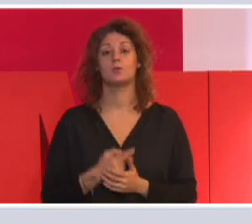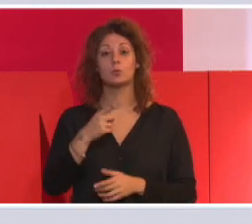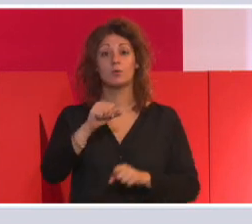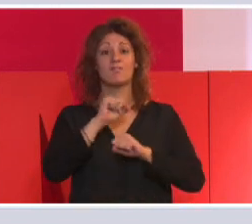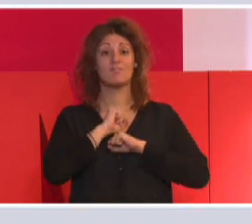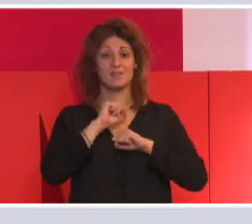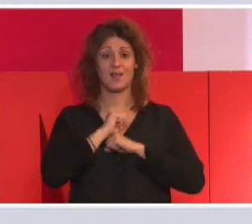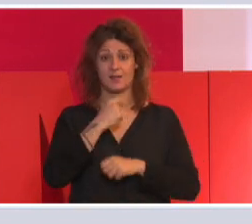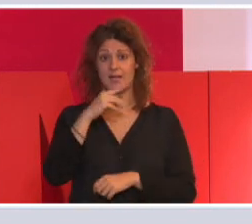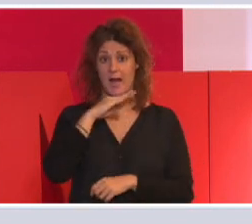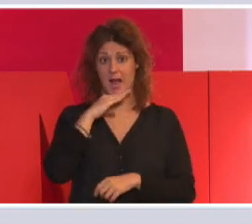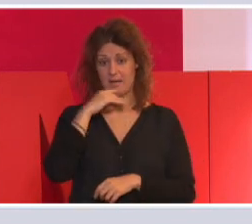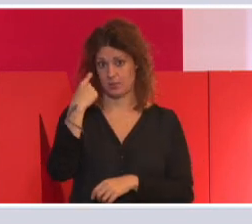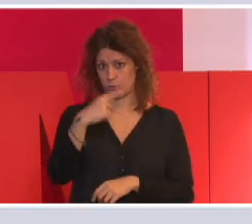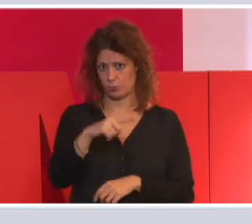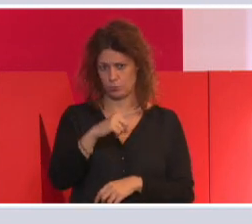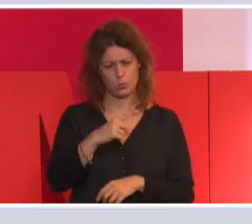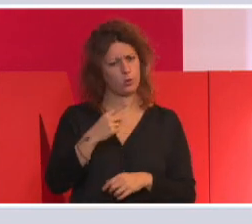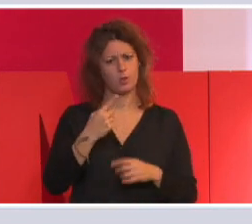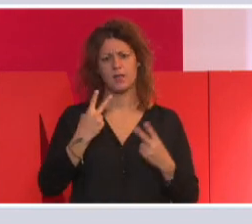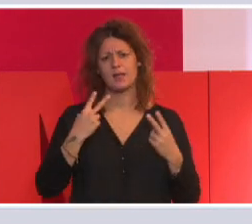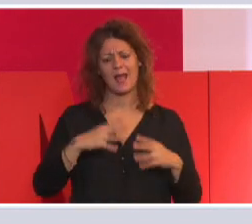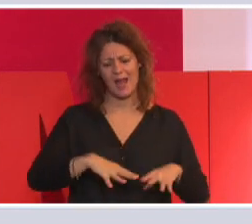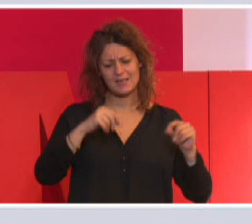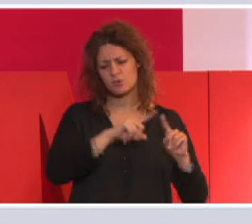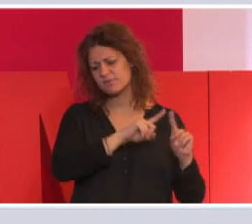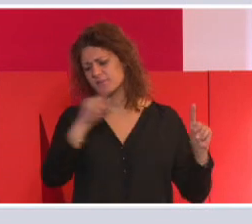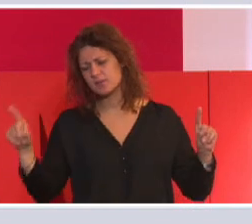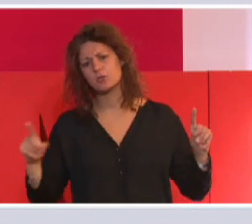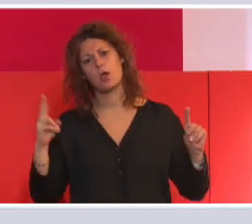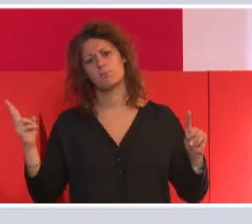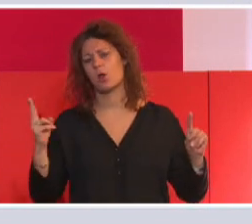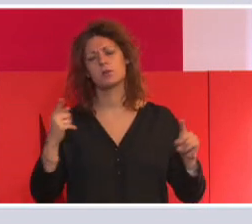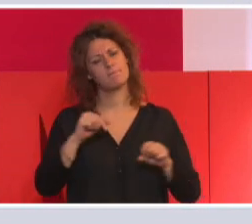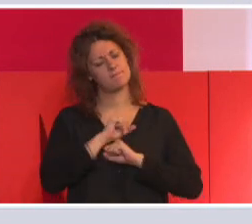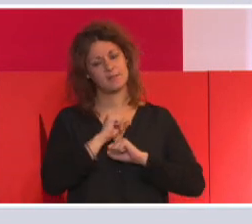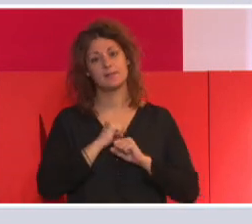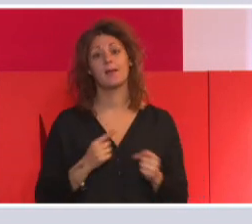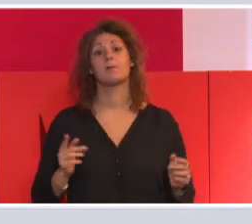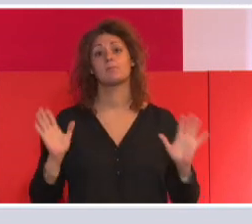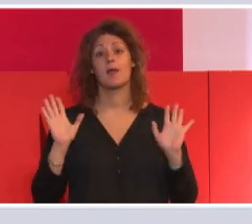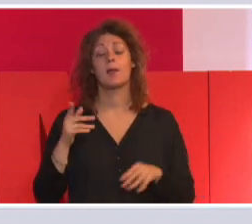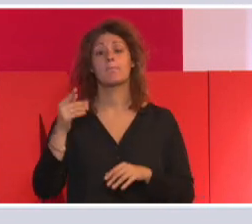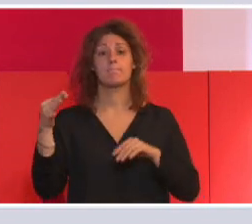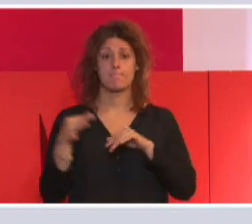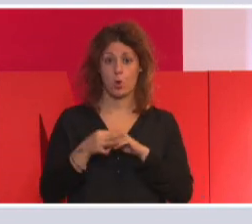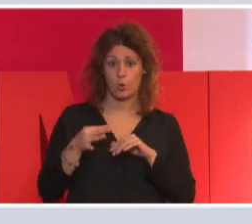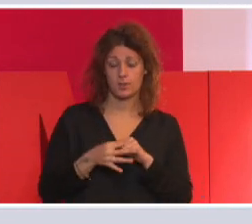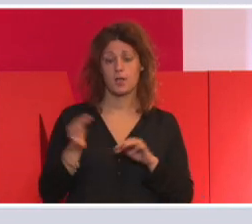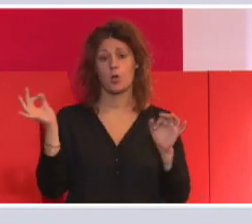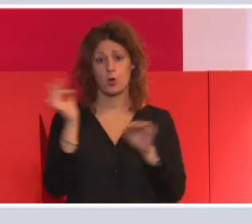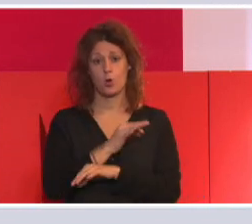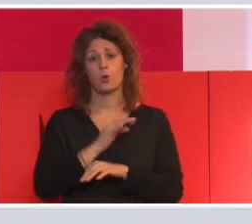siamo altrettanto plastici il rilascio di ossitocina che ci permette di avere questo diciamo il legame di fiducia a questo attaccamento